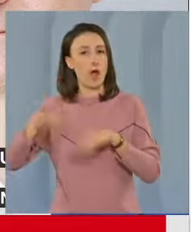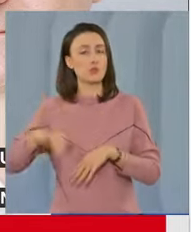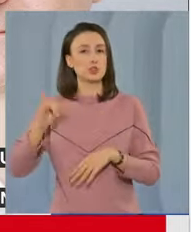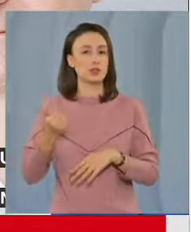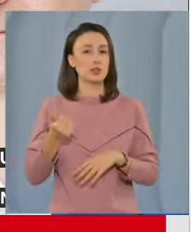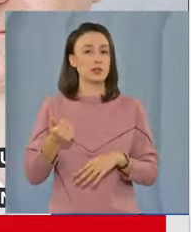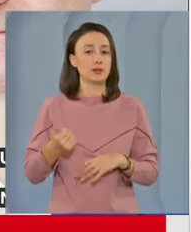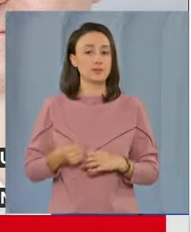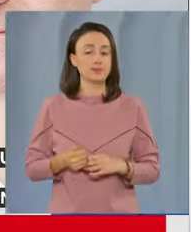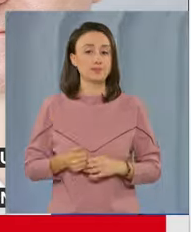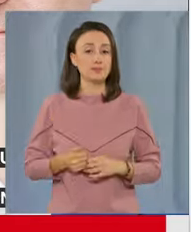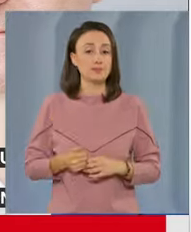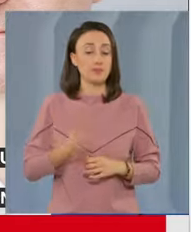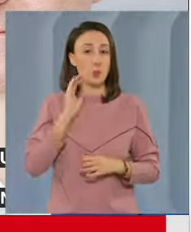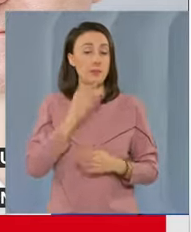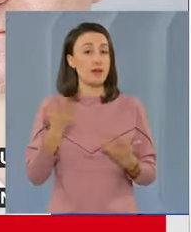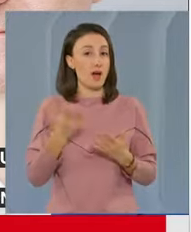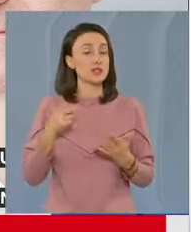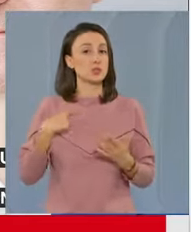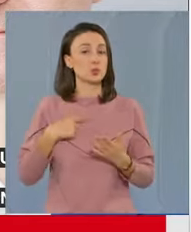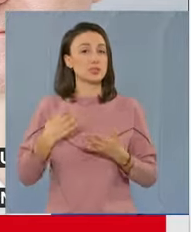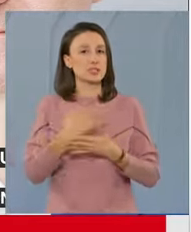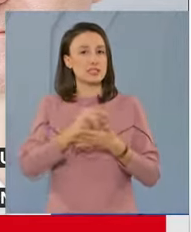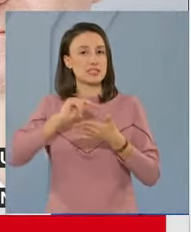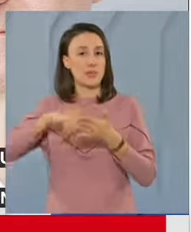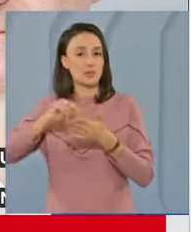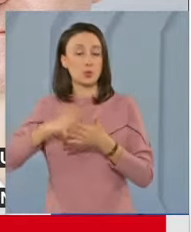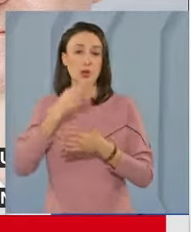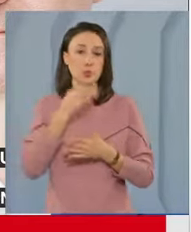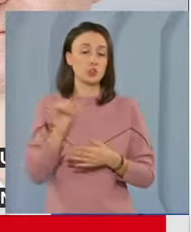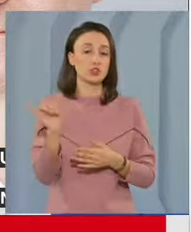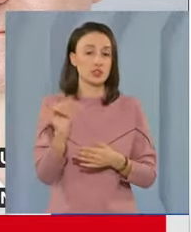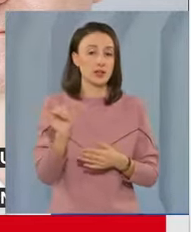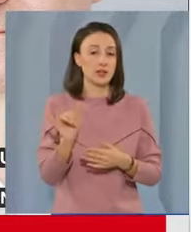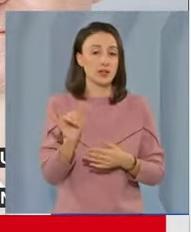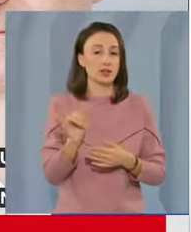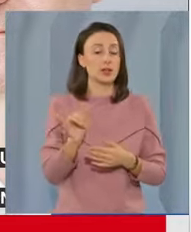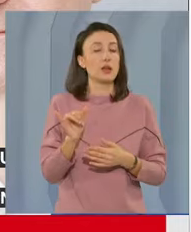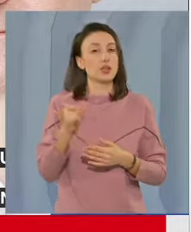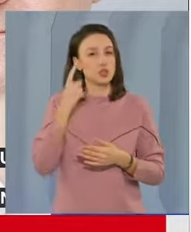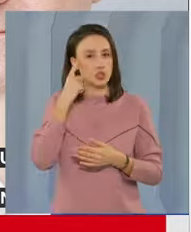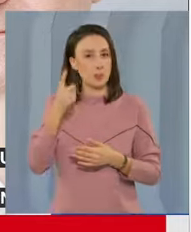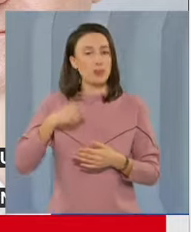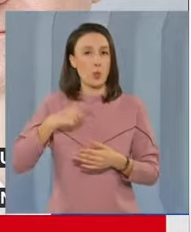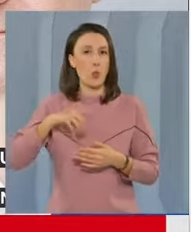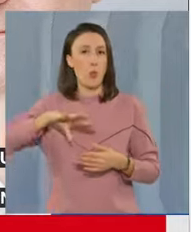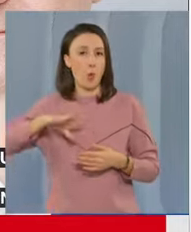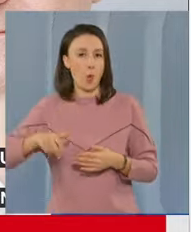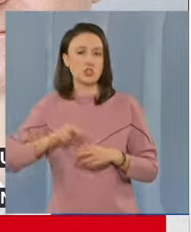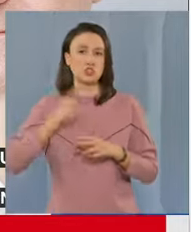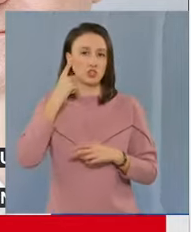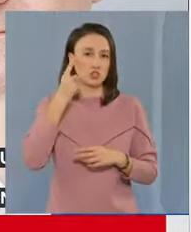și oamenii care strâng semnături, ei spun, cei care spun că îl votează, da, știm că este un hoț, spun